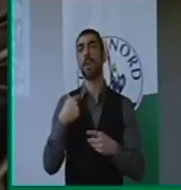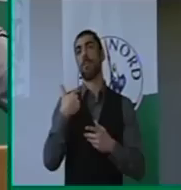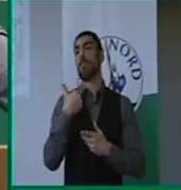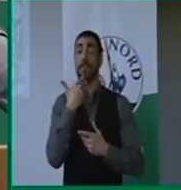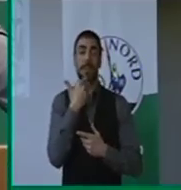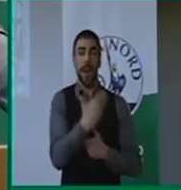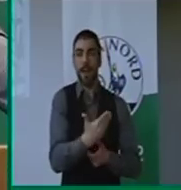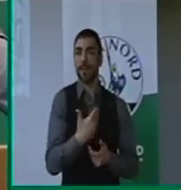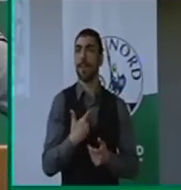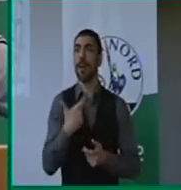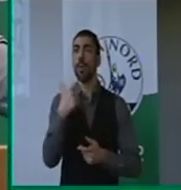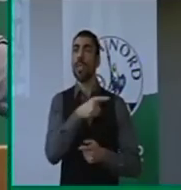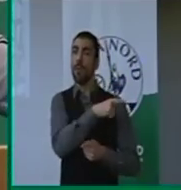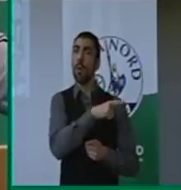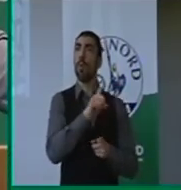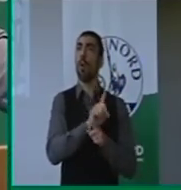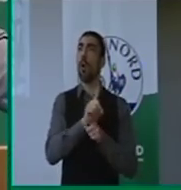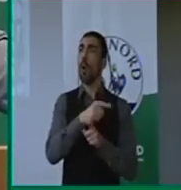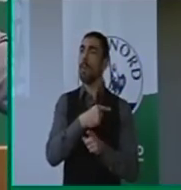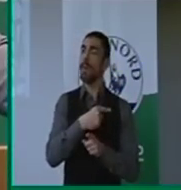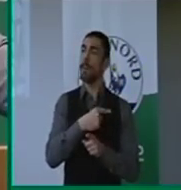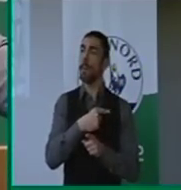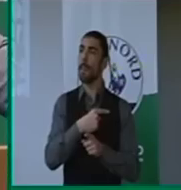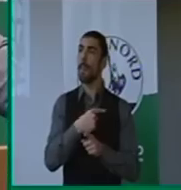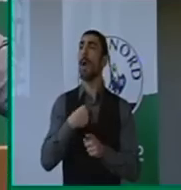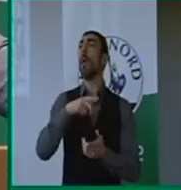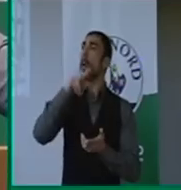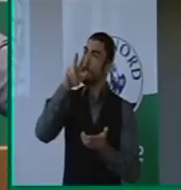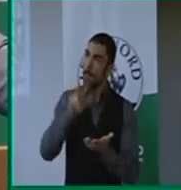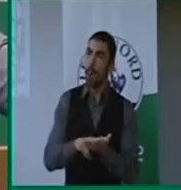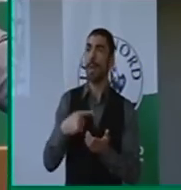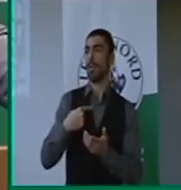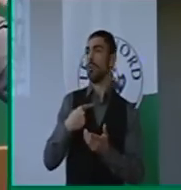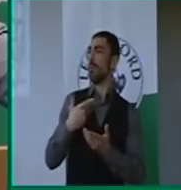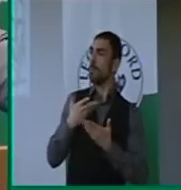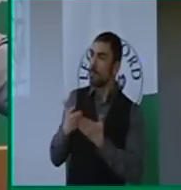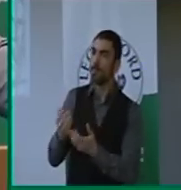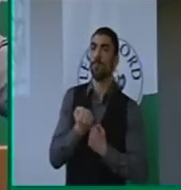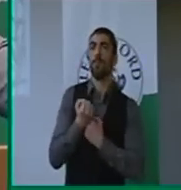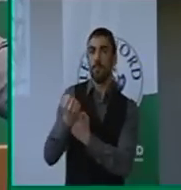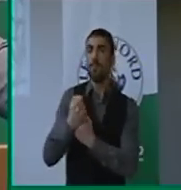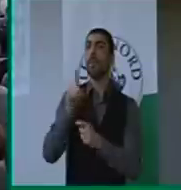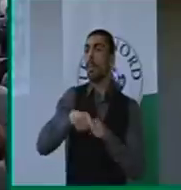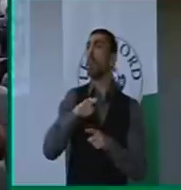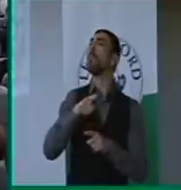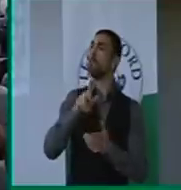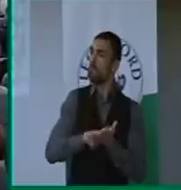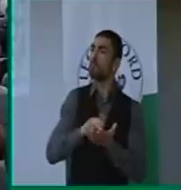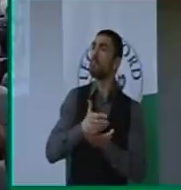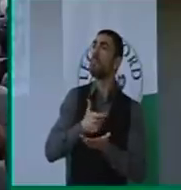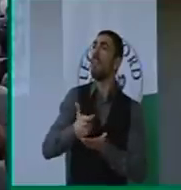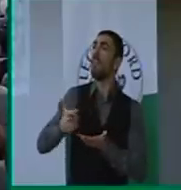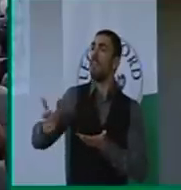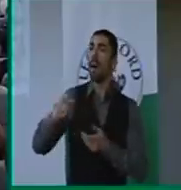grati per perché lui ci ha ascoltato ha promesso di dare continuità l'ha mantenuta perché oggi m'ha dato la